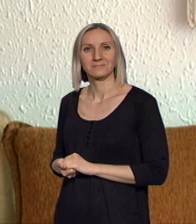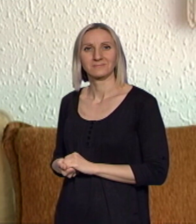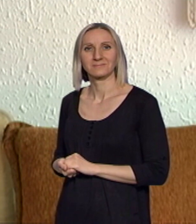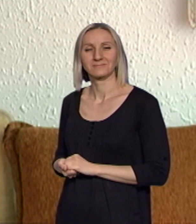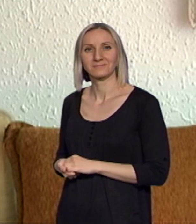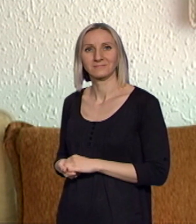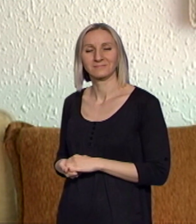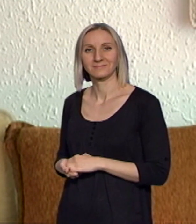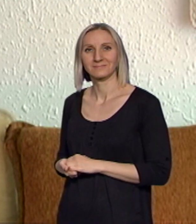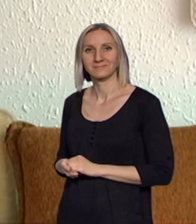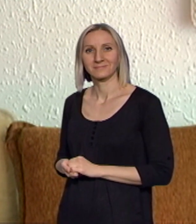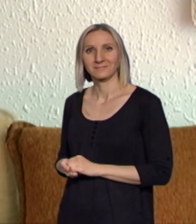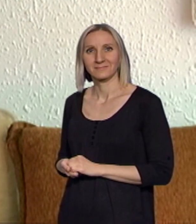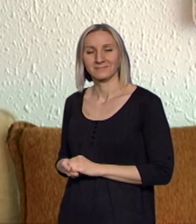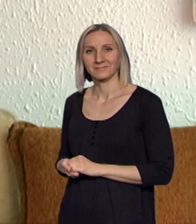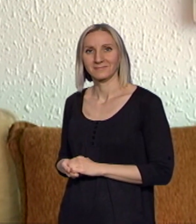da sam